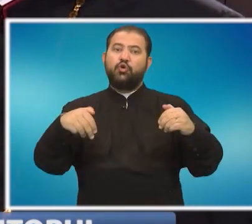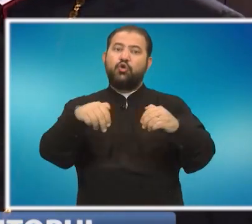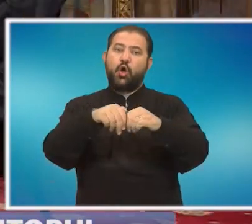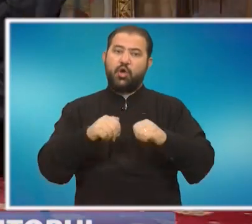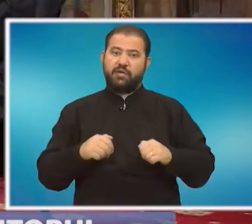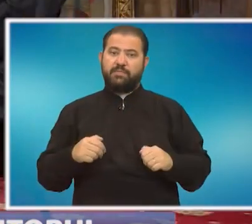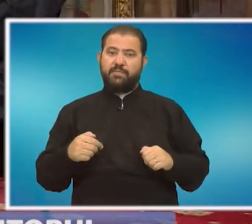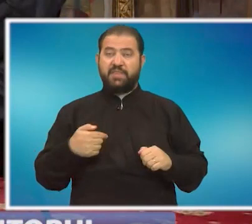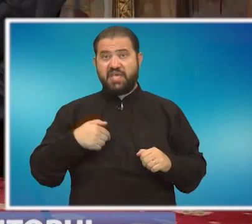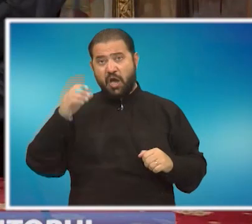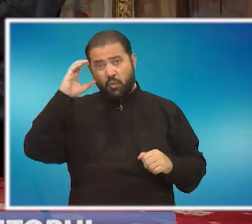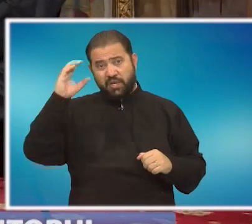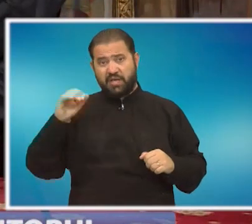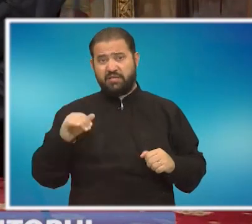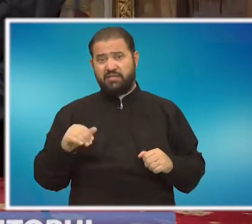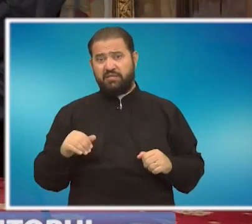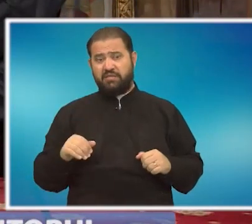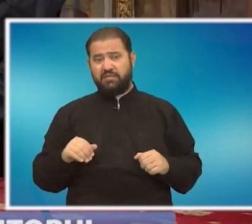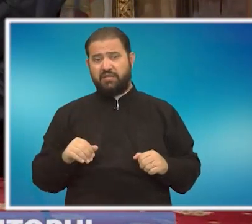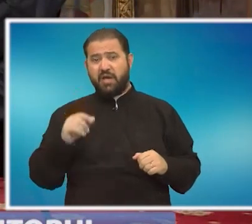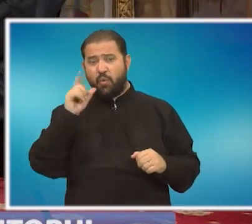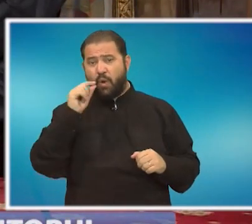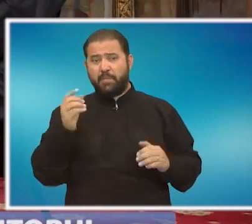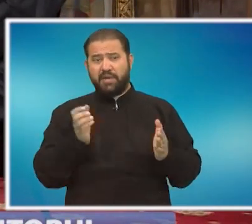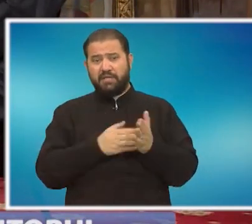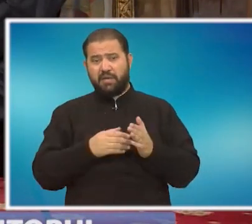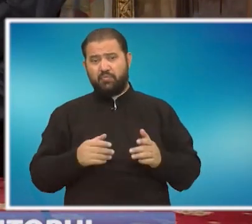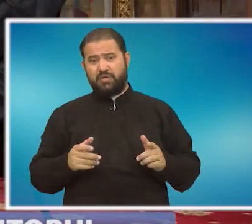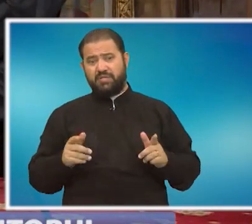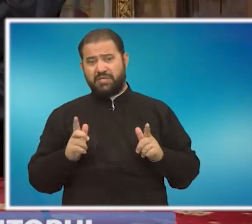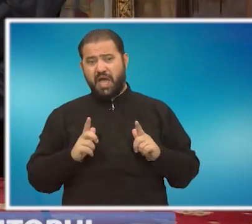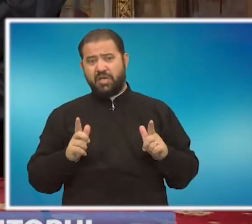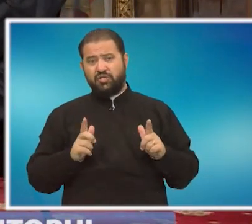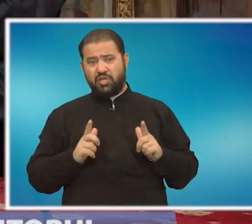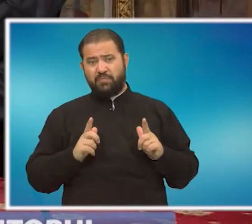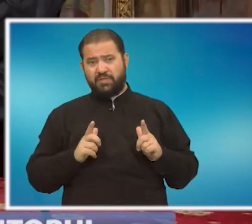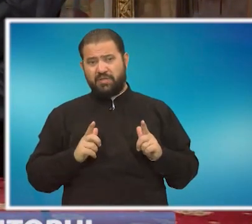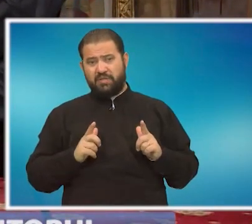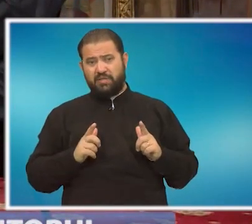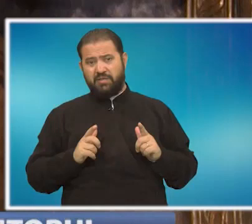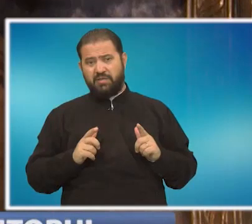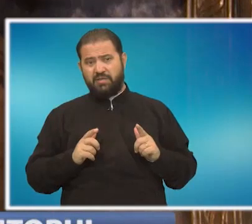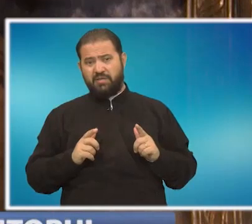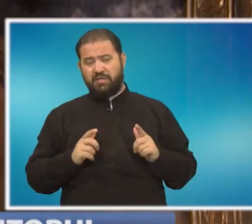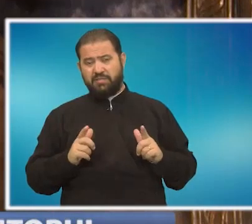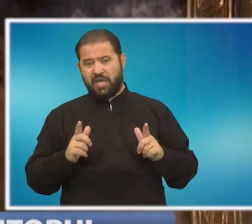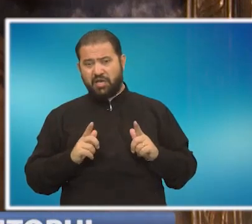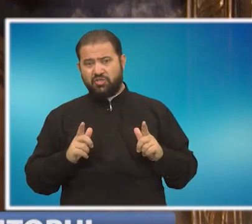neobișnuit, dar ceea ce cred eu că ar trebui să li se întâmple neobișnuit ar trebui să fie